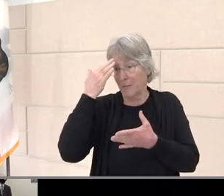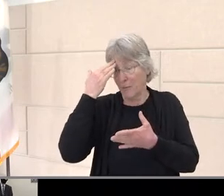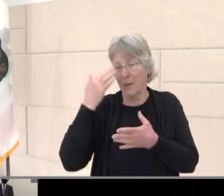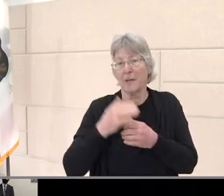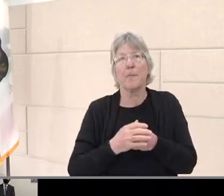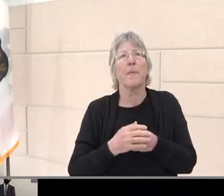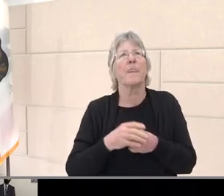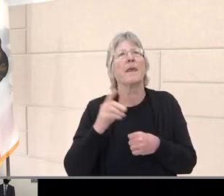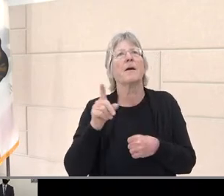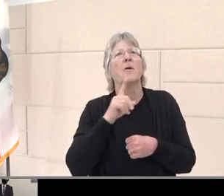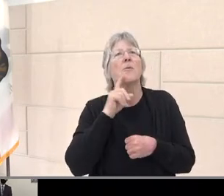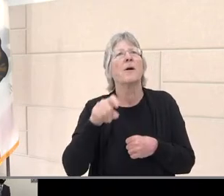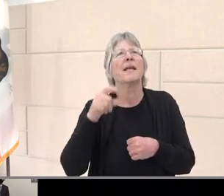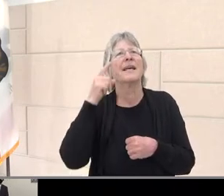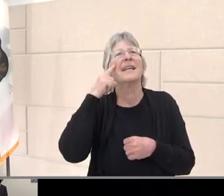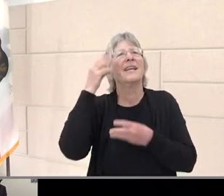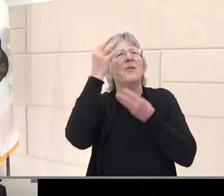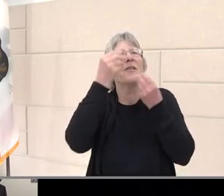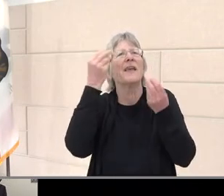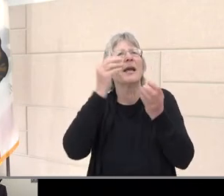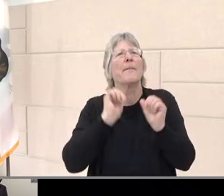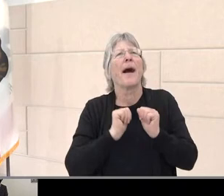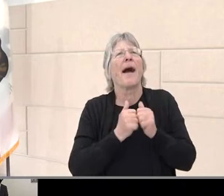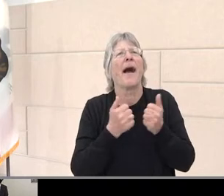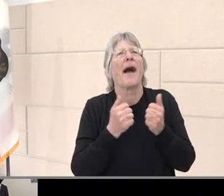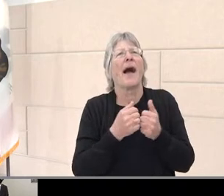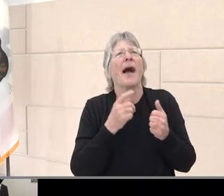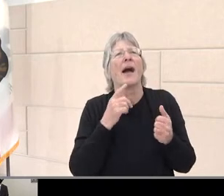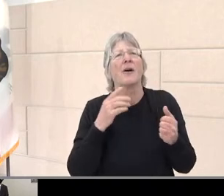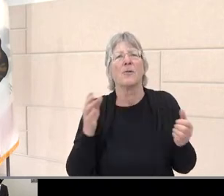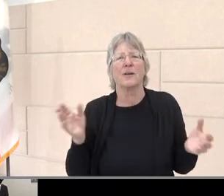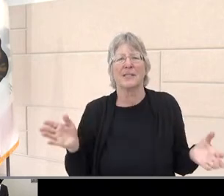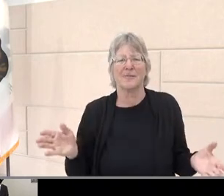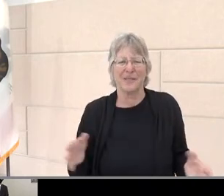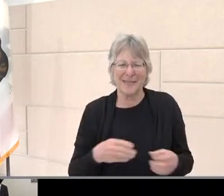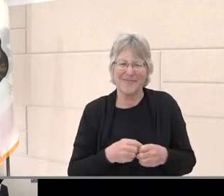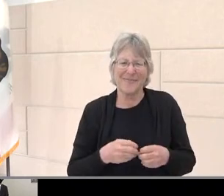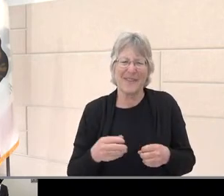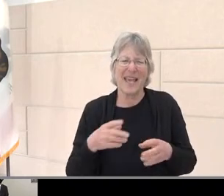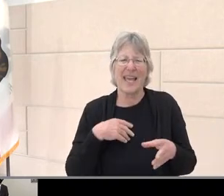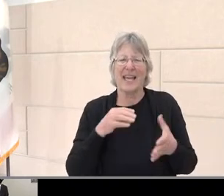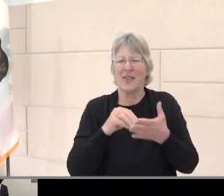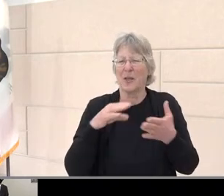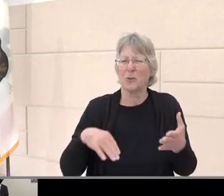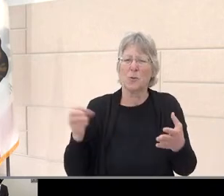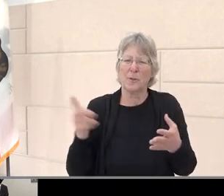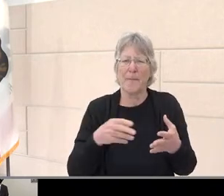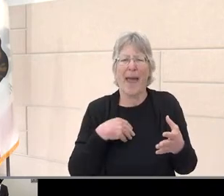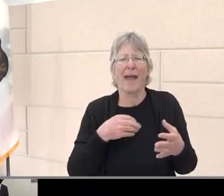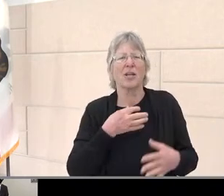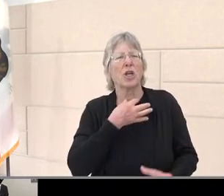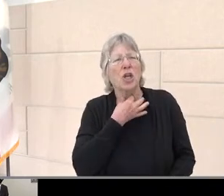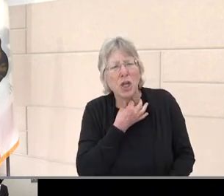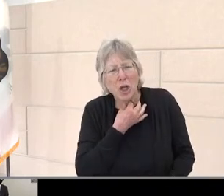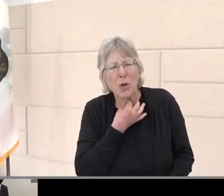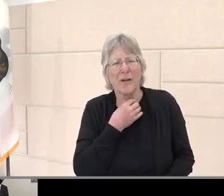ជាដឹងថាយើងត្រូវការគិតដើម្បីធ្វើយ៉ាងណាដើម្បីធ្វើឲ្យមានការចូលរួ